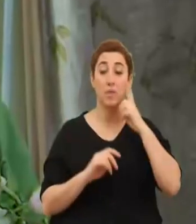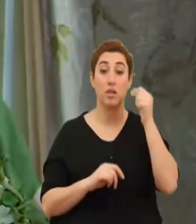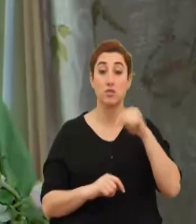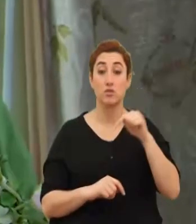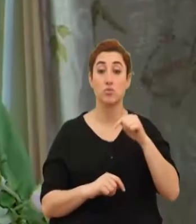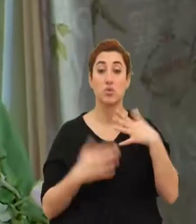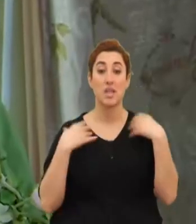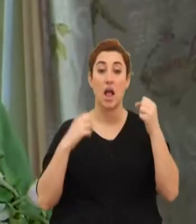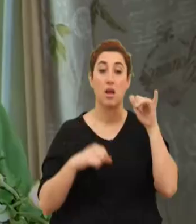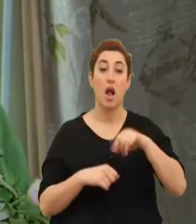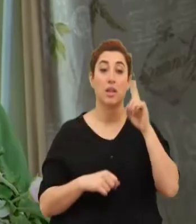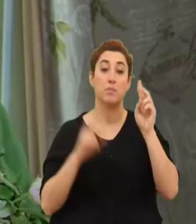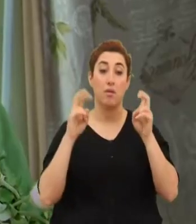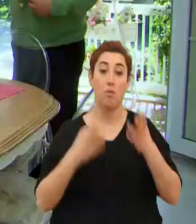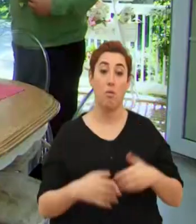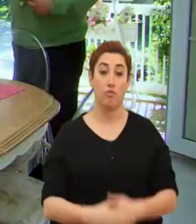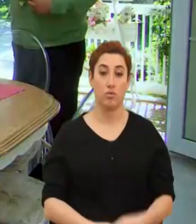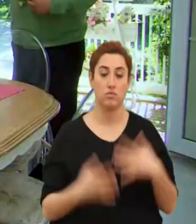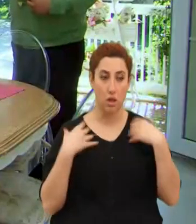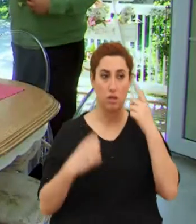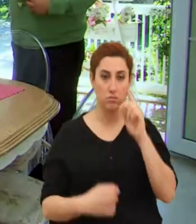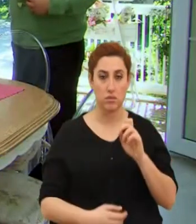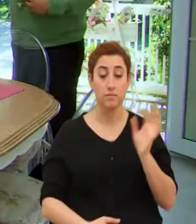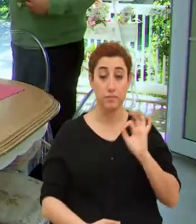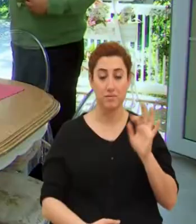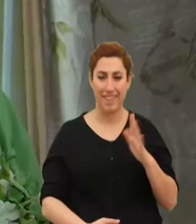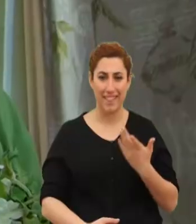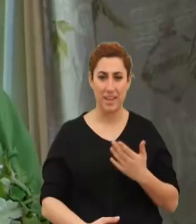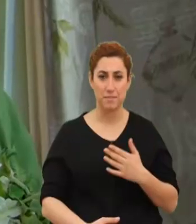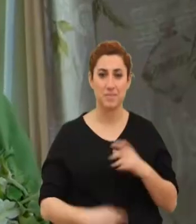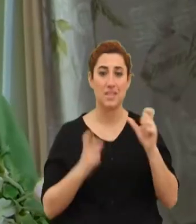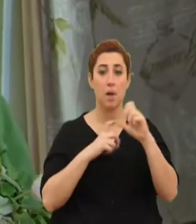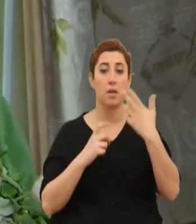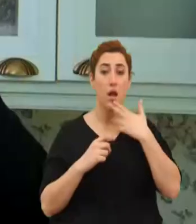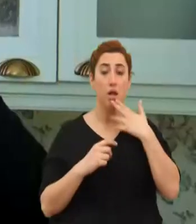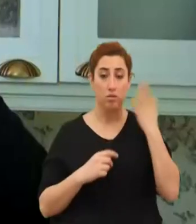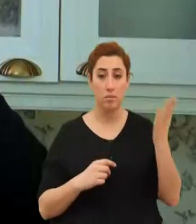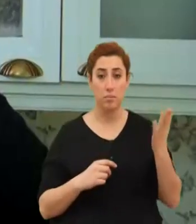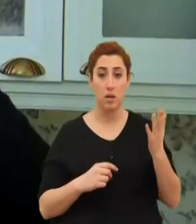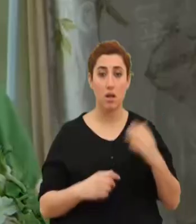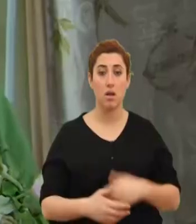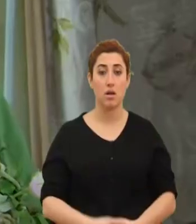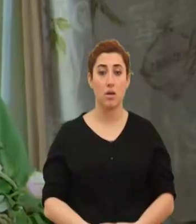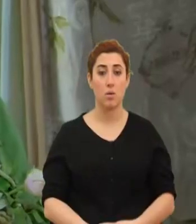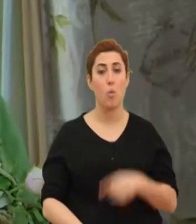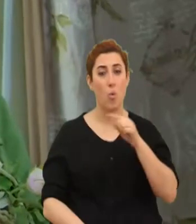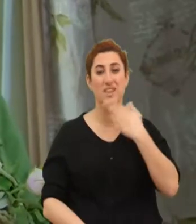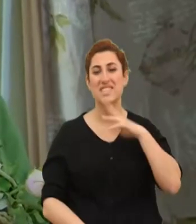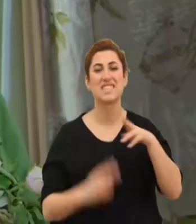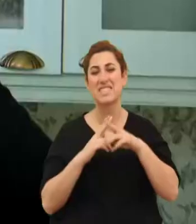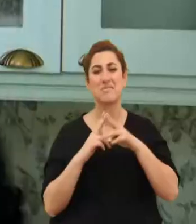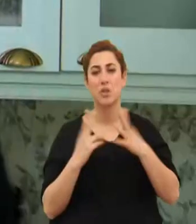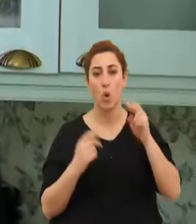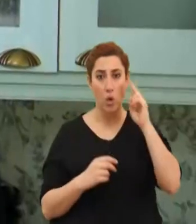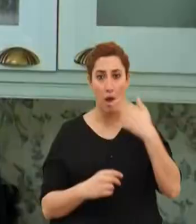bu sağlıkla ilgili bir mevzu. Sağlık mı? He. Ne ki? Serpil Hanım'la o kızın ismi